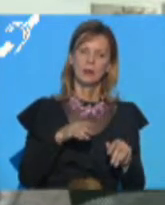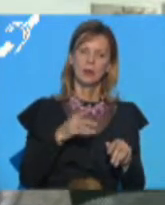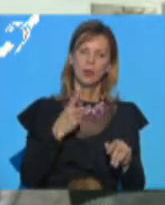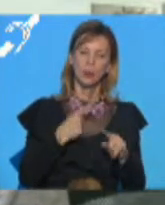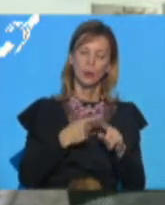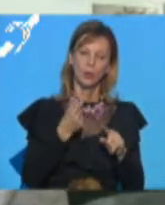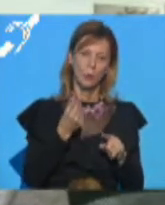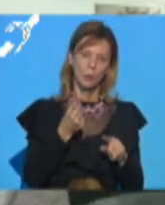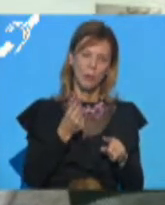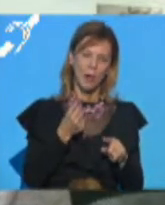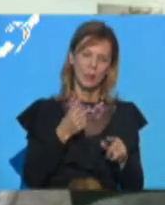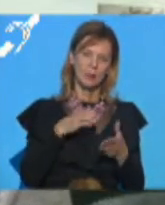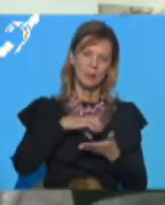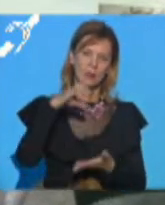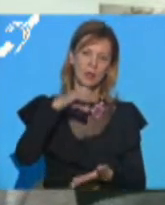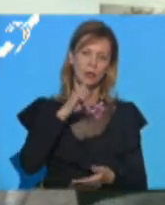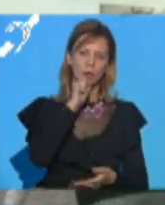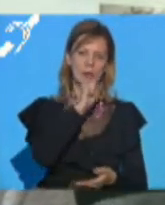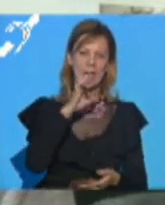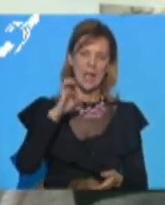Norvegia, prin granturile SEE